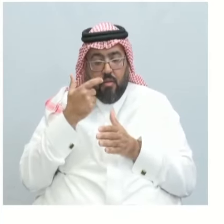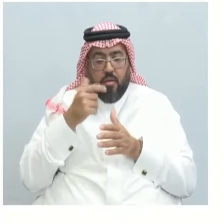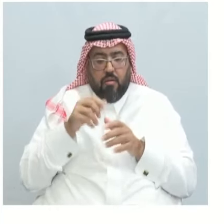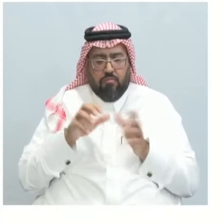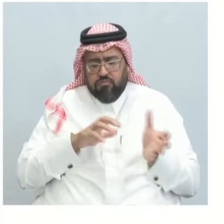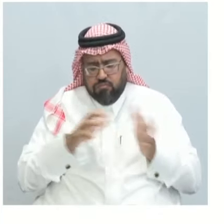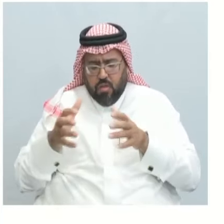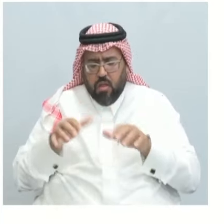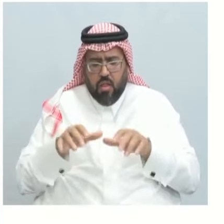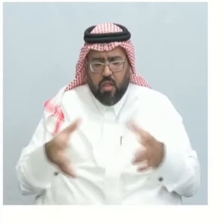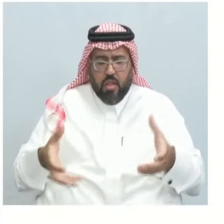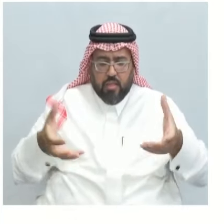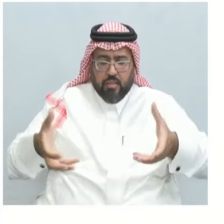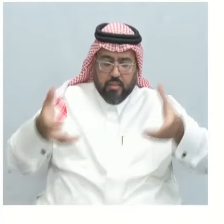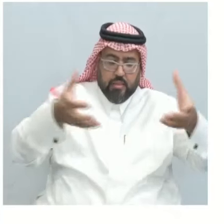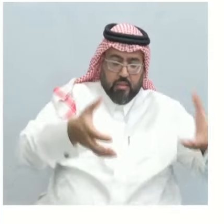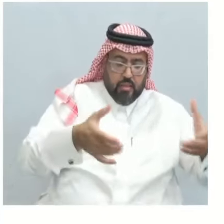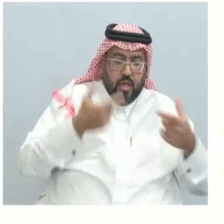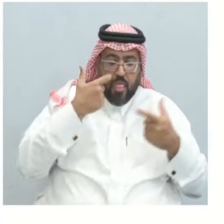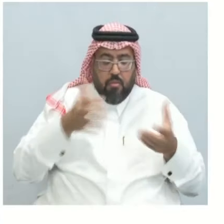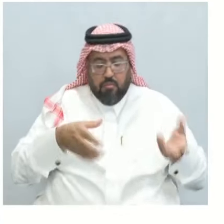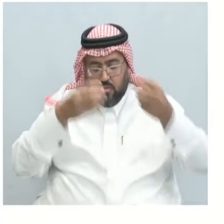العنيفه عند نقل جها